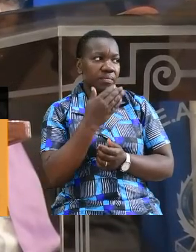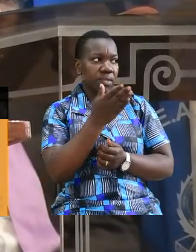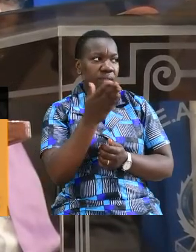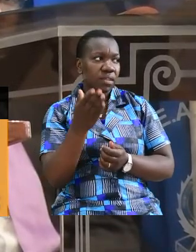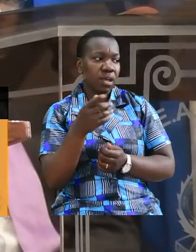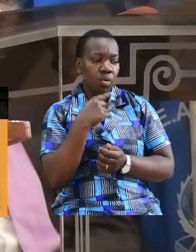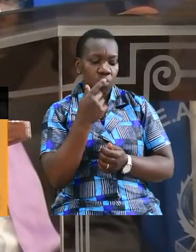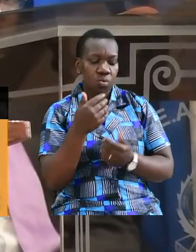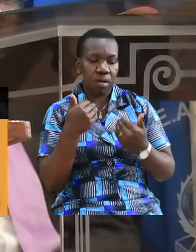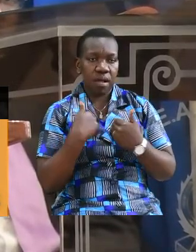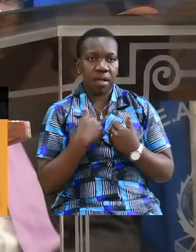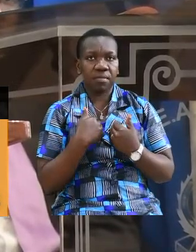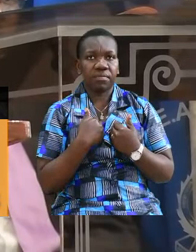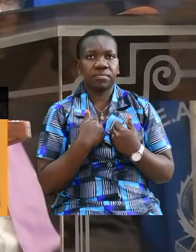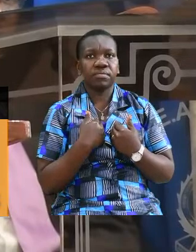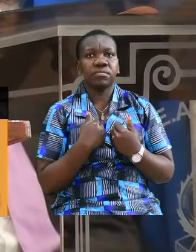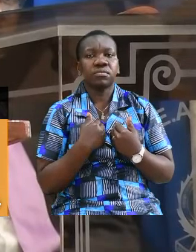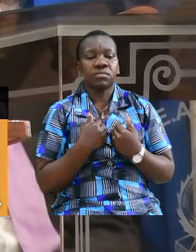wa hiyo siku.